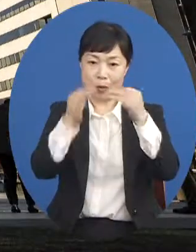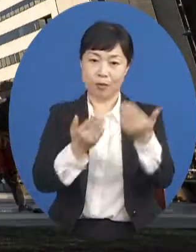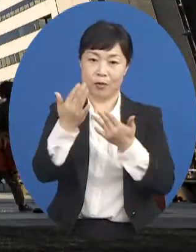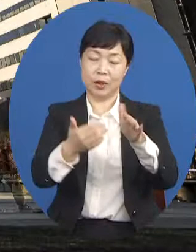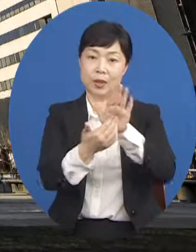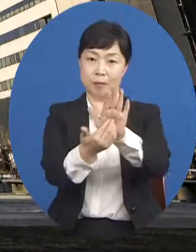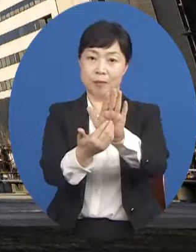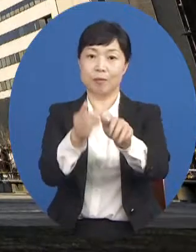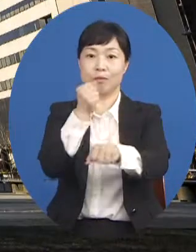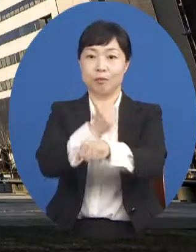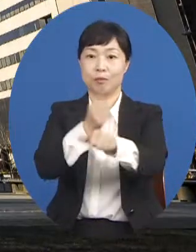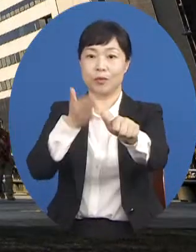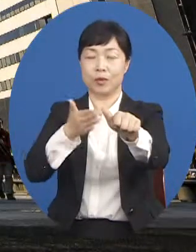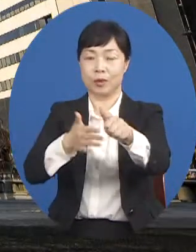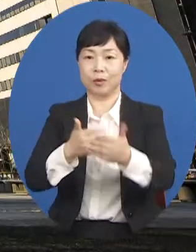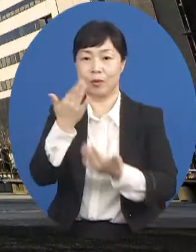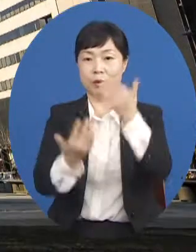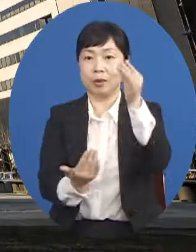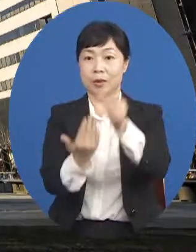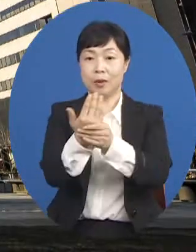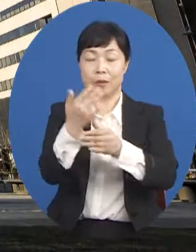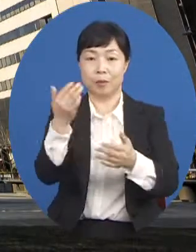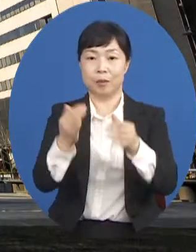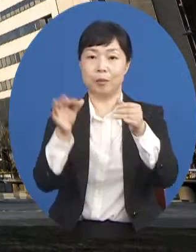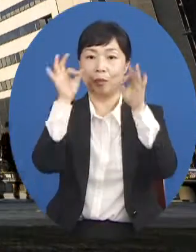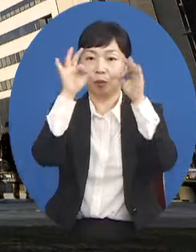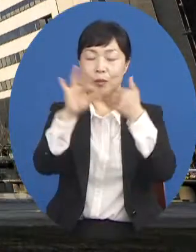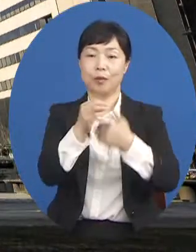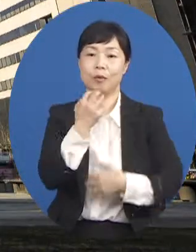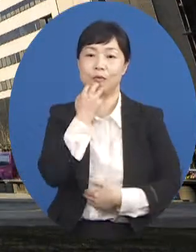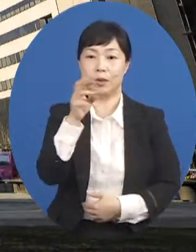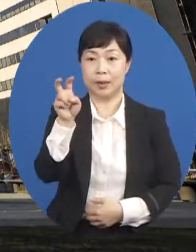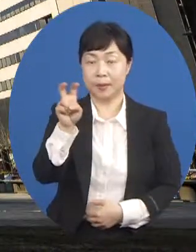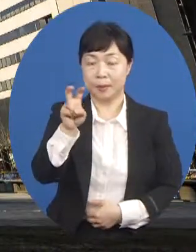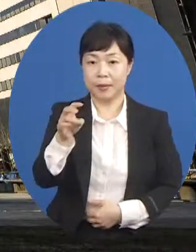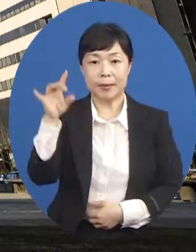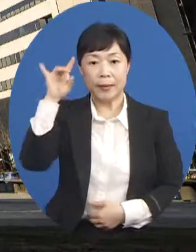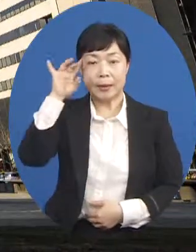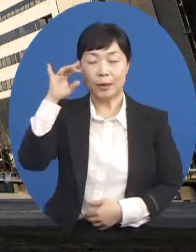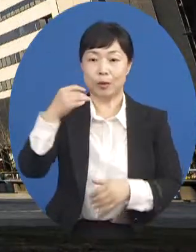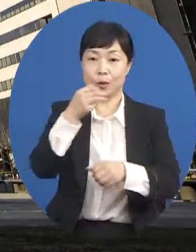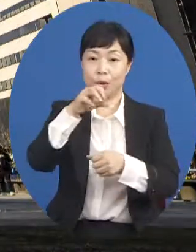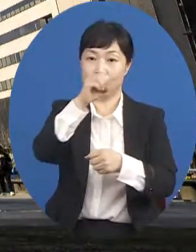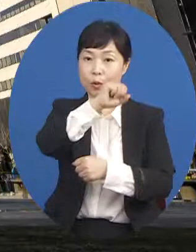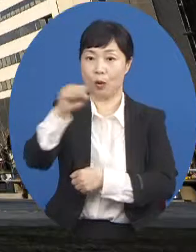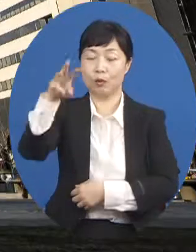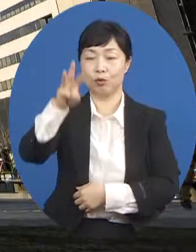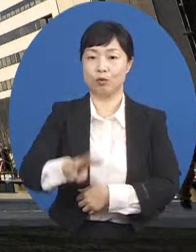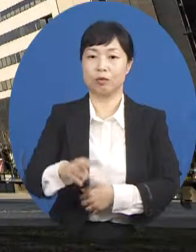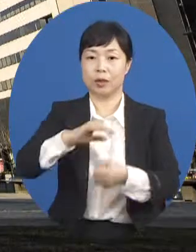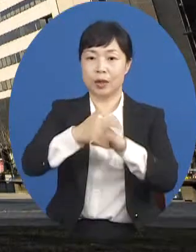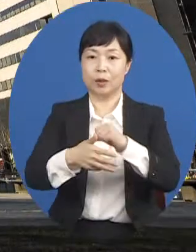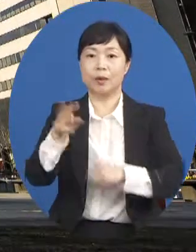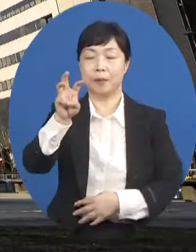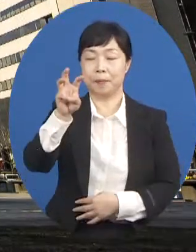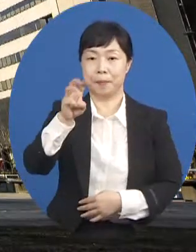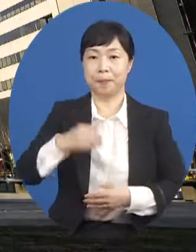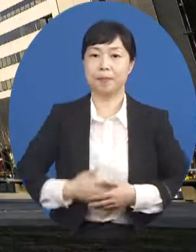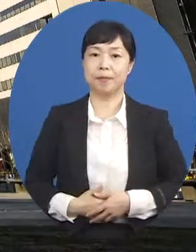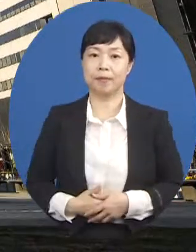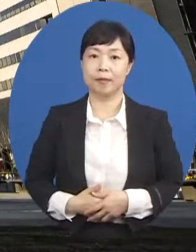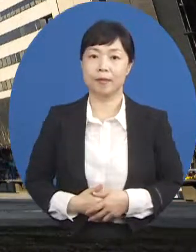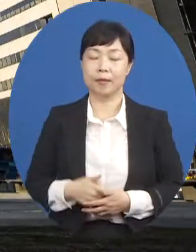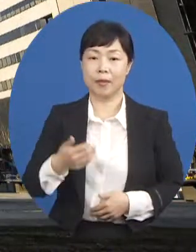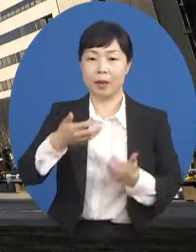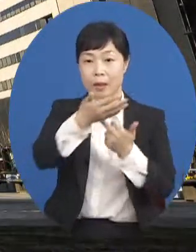화재를 예방하시기 바랍니다. 화재 사고 발생률을 보면 서울이 20, 인천, 광주, 대전 지역이